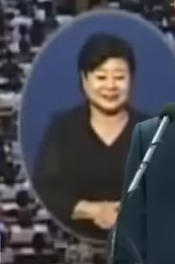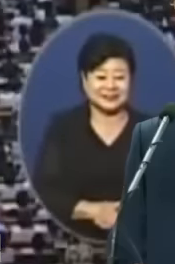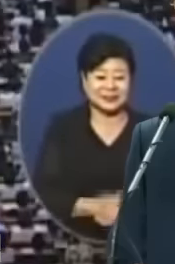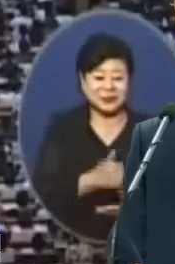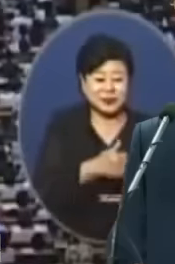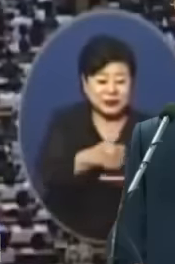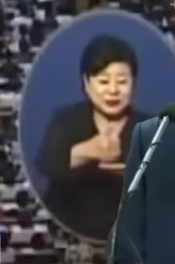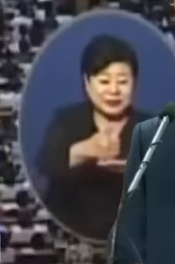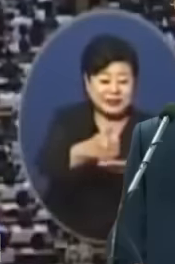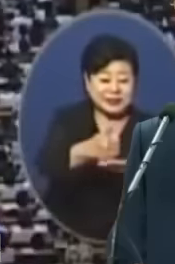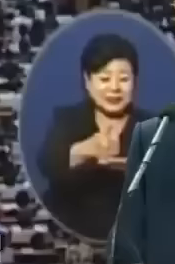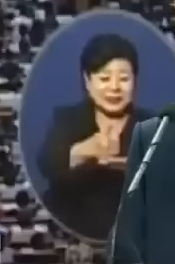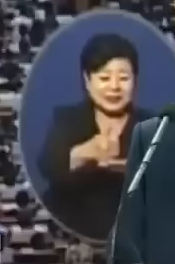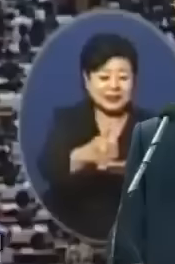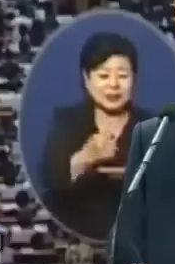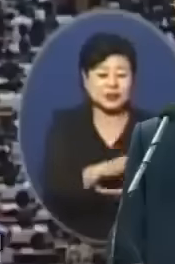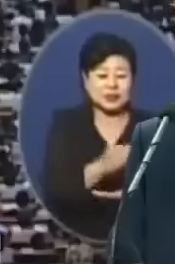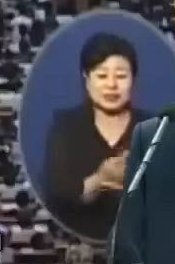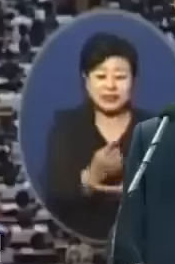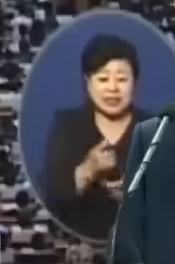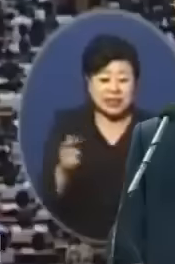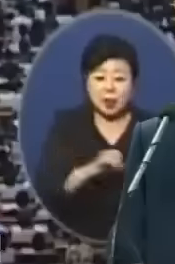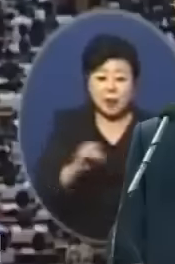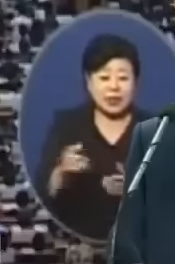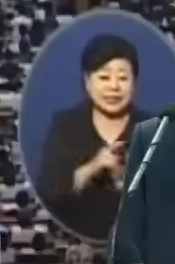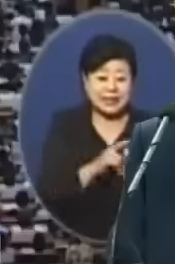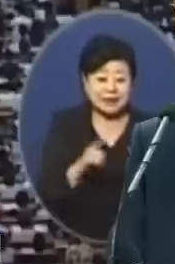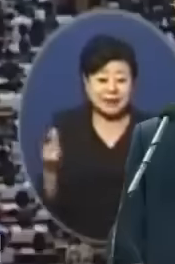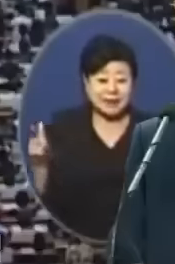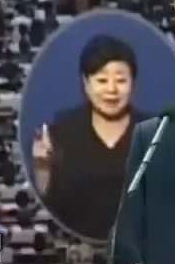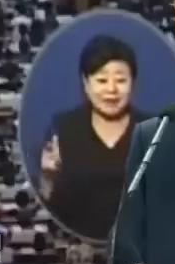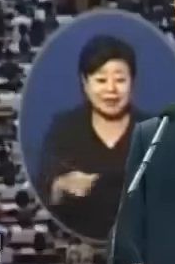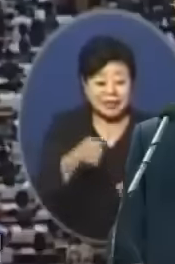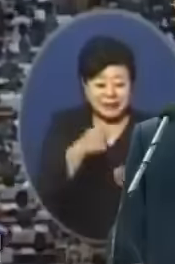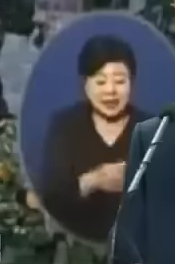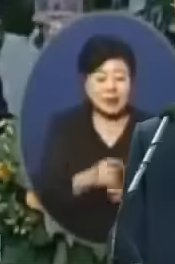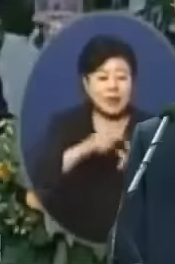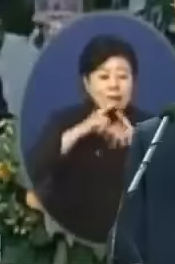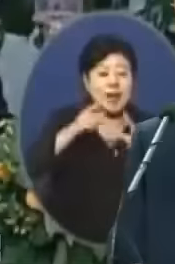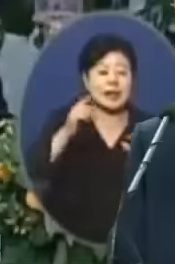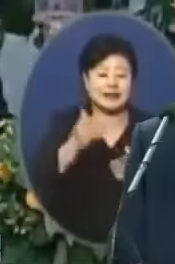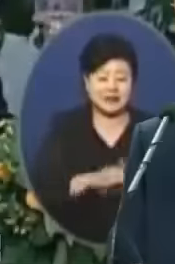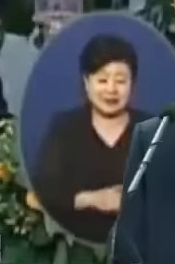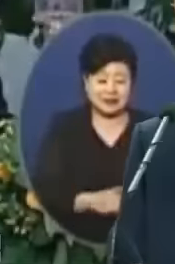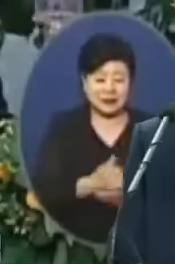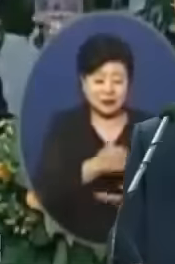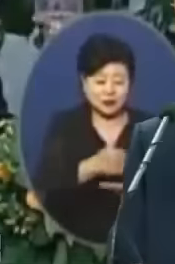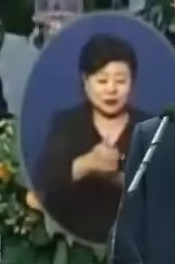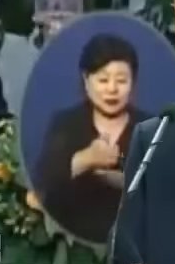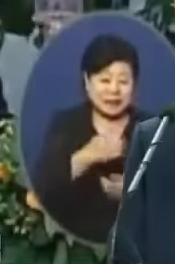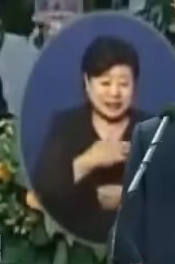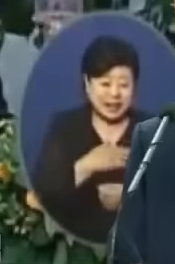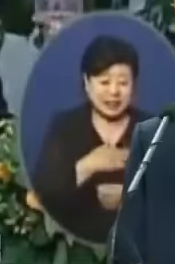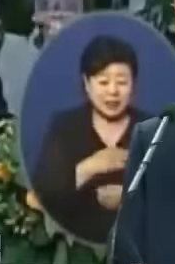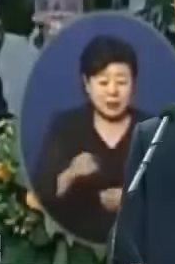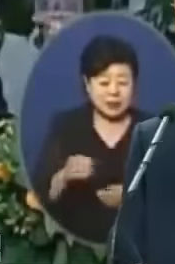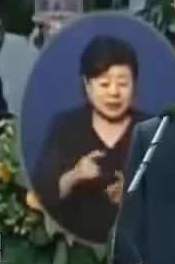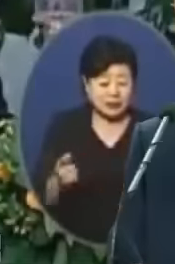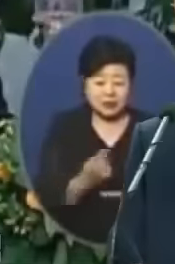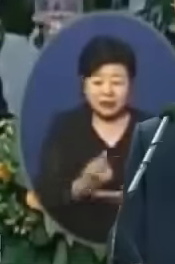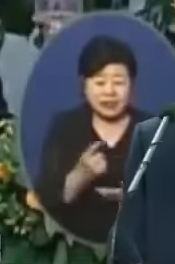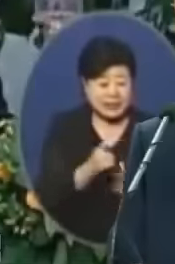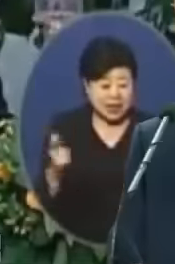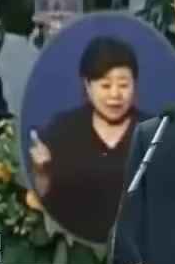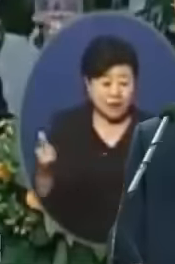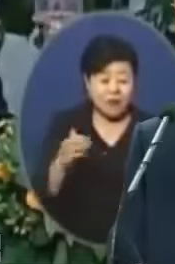여기 주님이 우리를 떠나지 아니하고 버리지 아니하더라도 우리가 담대히 말을 해야 돼요. 주님이 나를 버리지 않고 떠나지